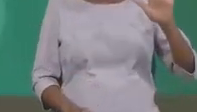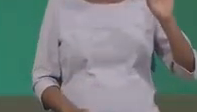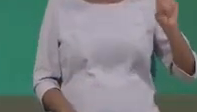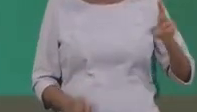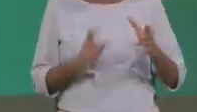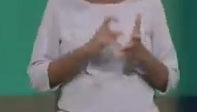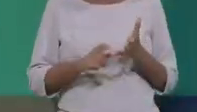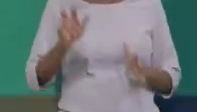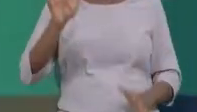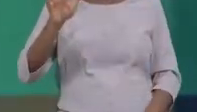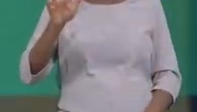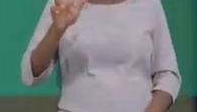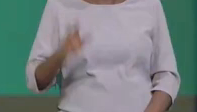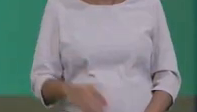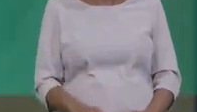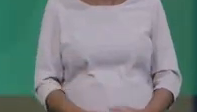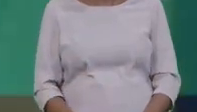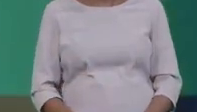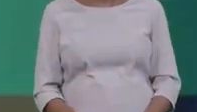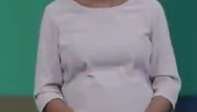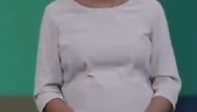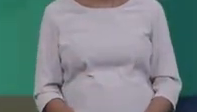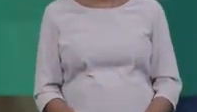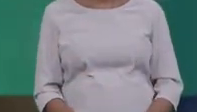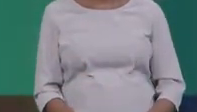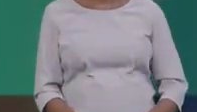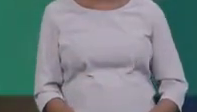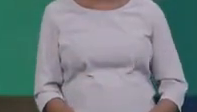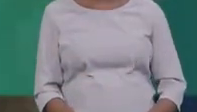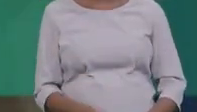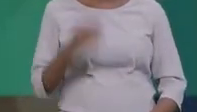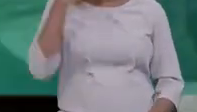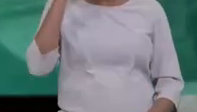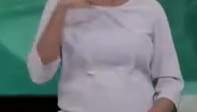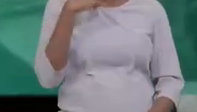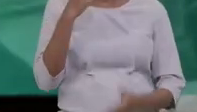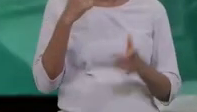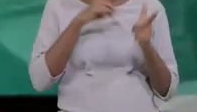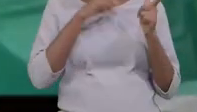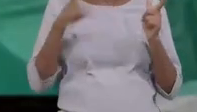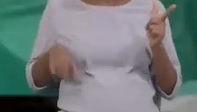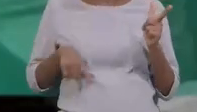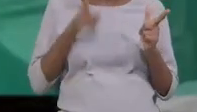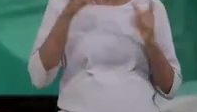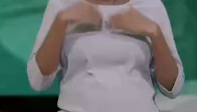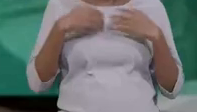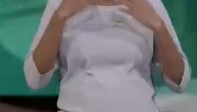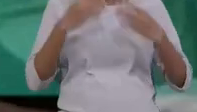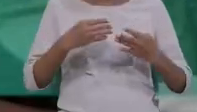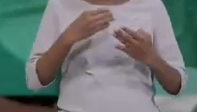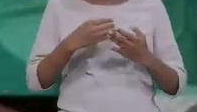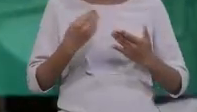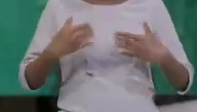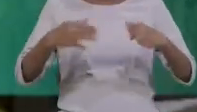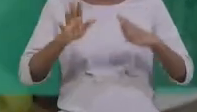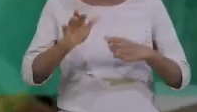les liens dans la servitude. Ésaïe, chapitre 52:3. Ésaïe